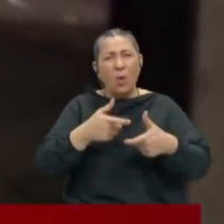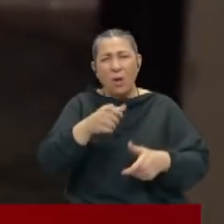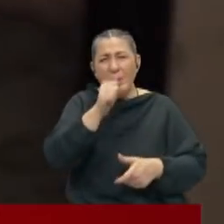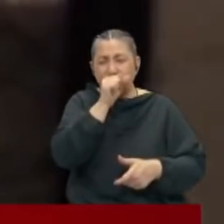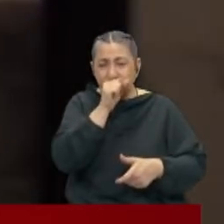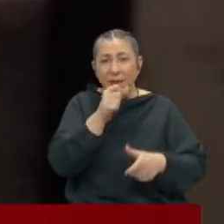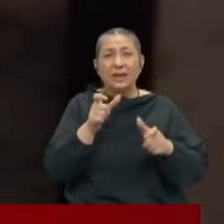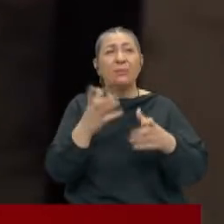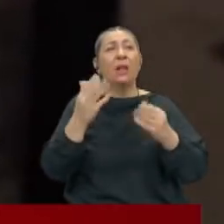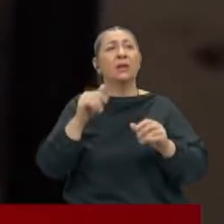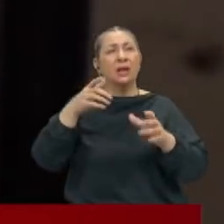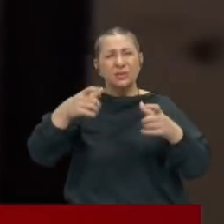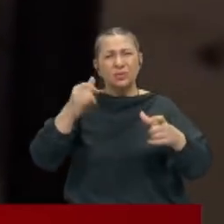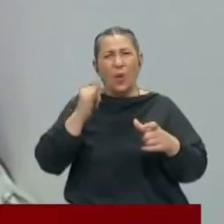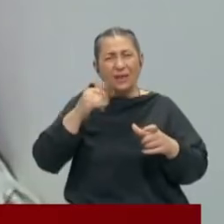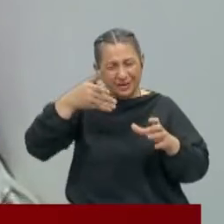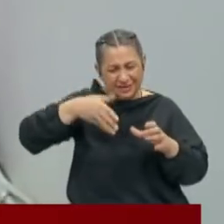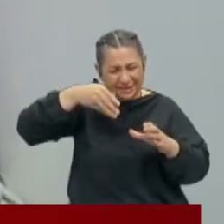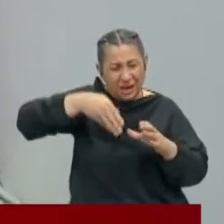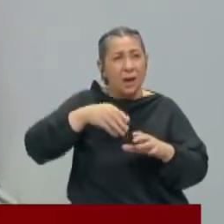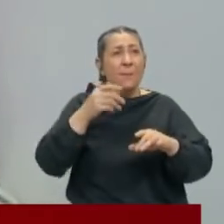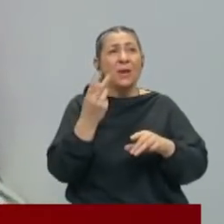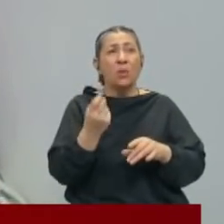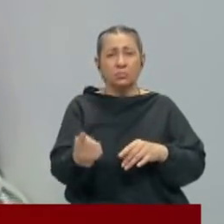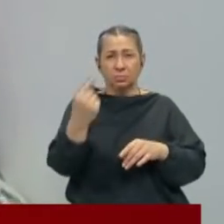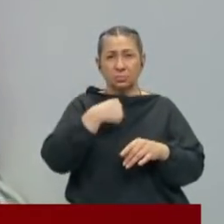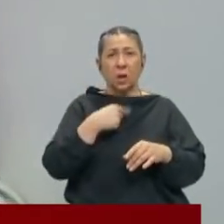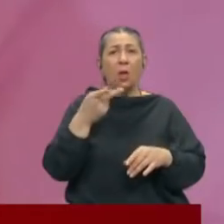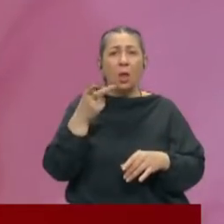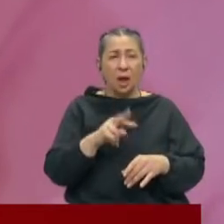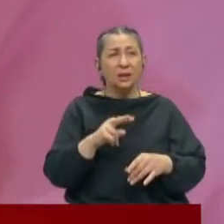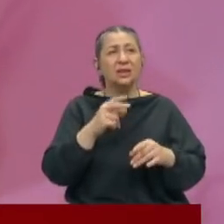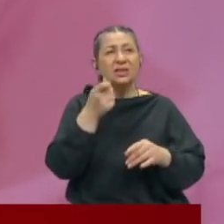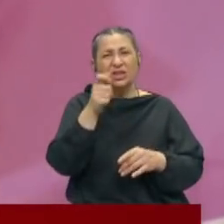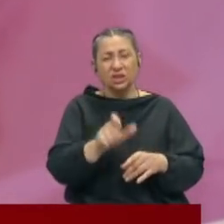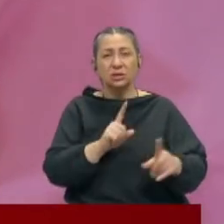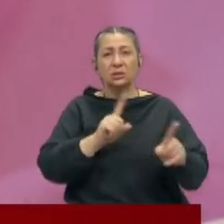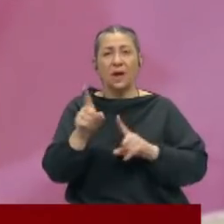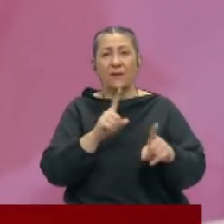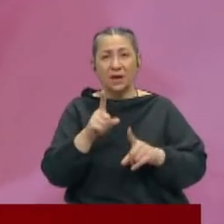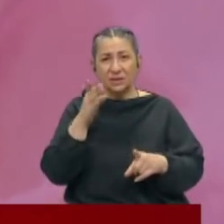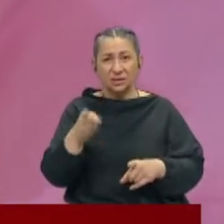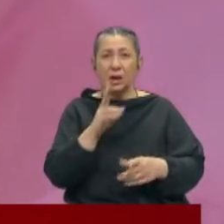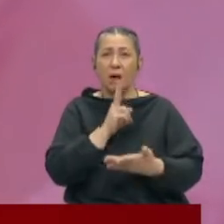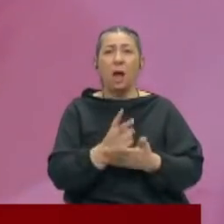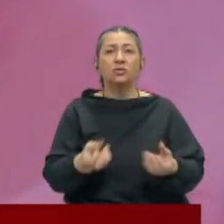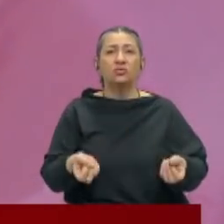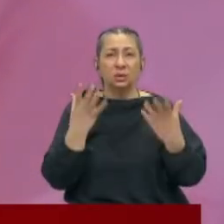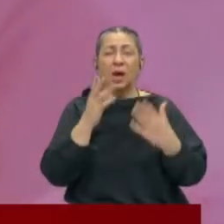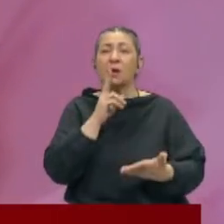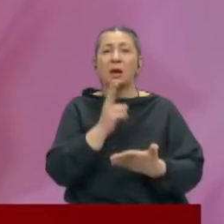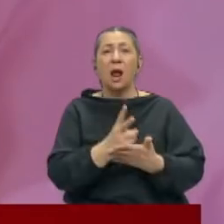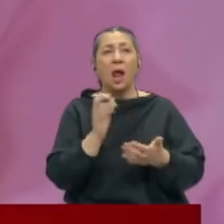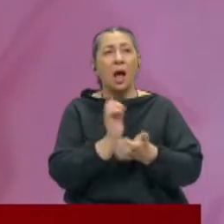tedbir alınmadan lağıma sokulan, hepatit mikrobu kaparak hayatını kaybeden taşeron işçi davasında karar çıktı.